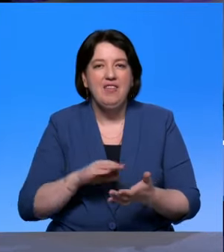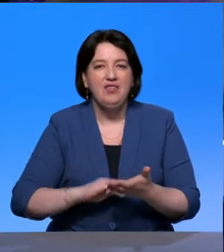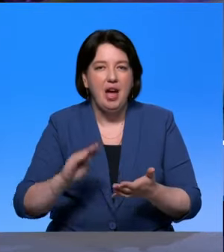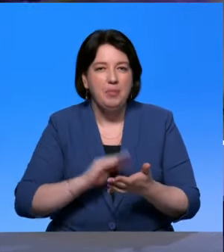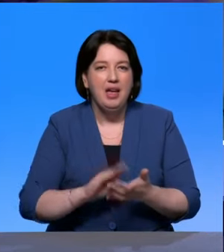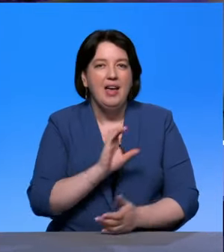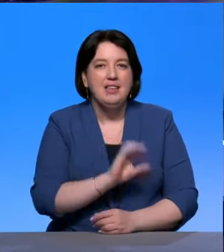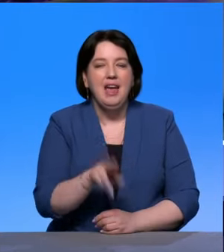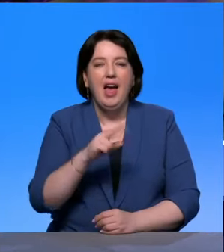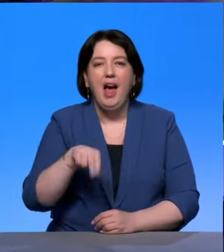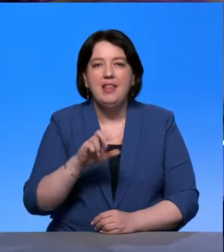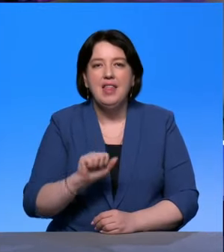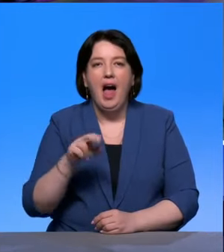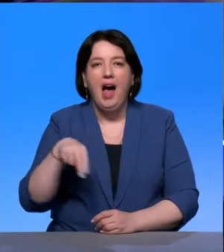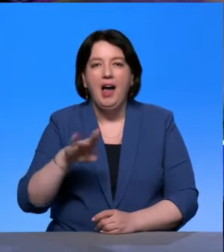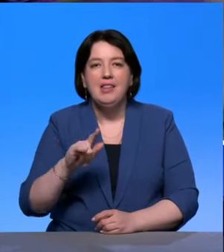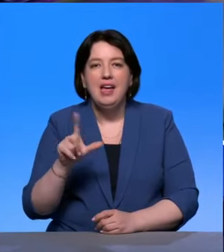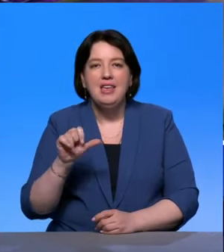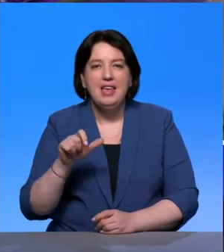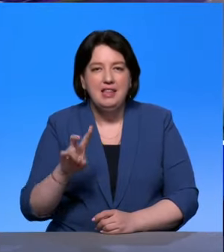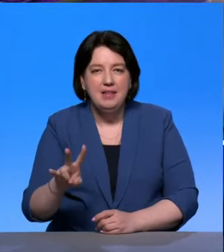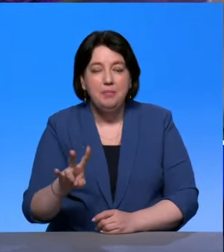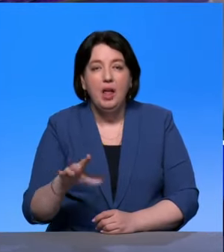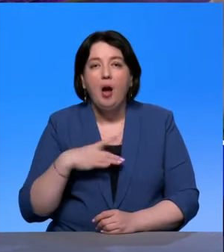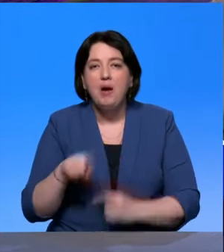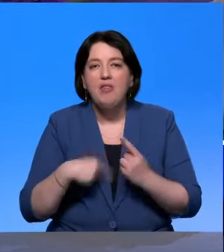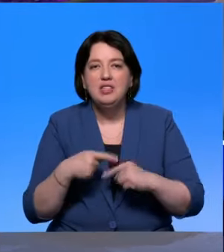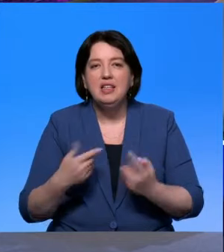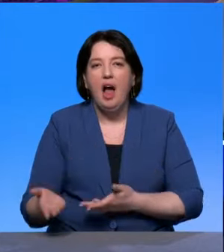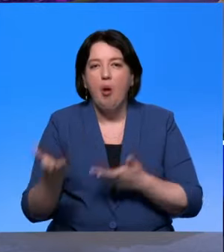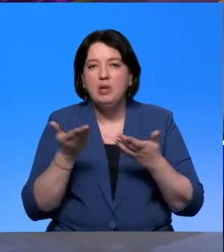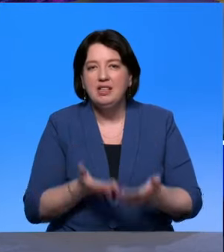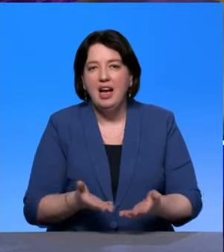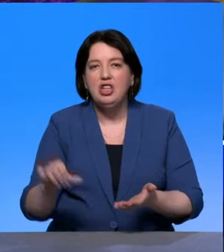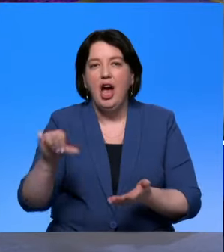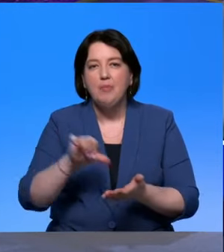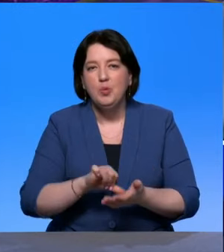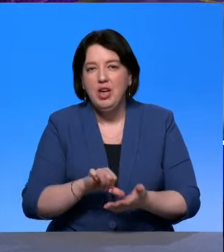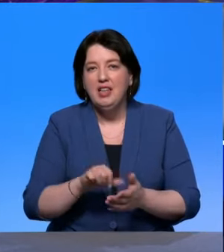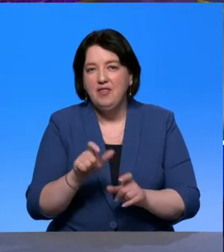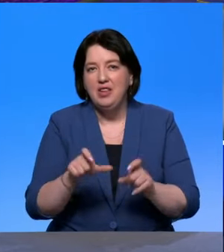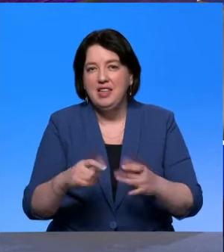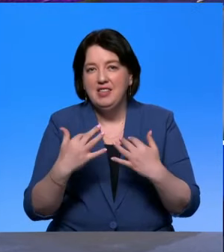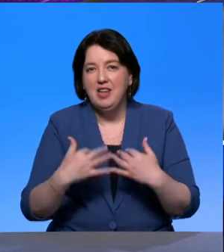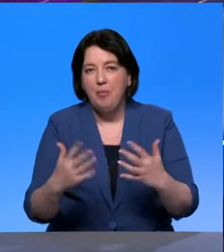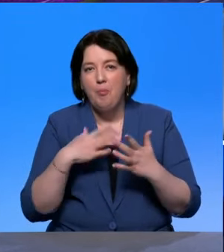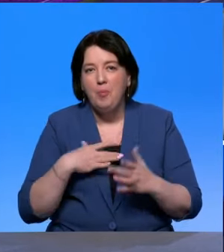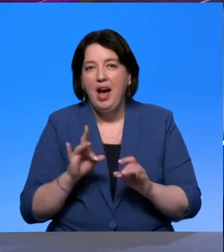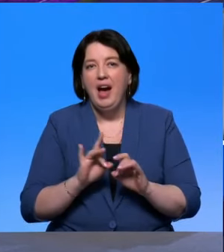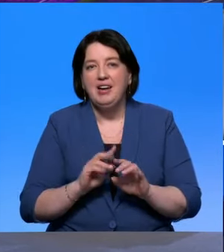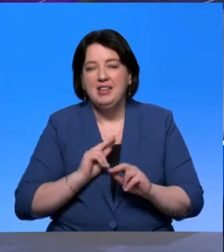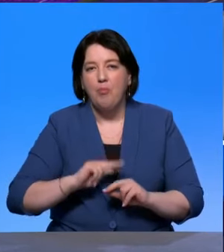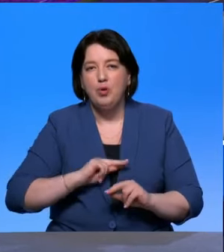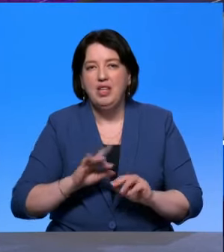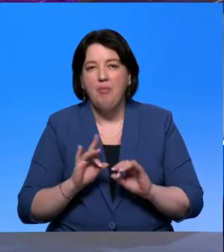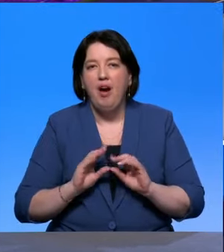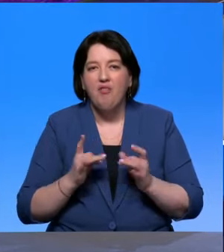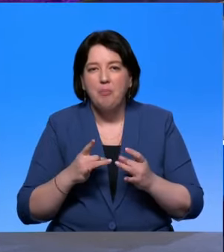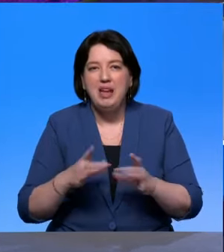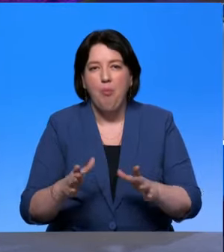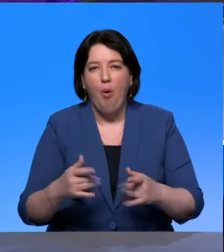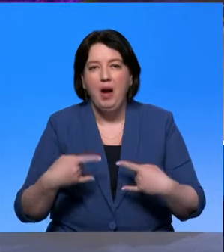здравствуйте. Здравствуйте. Сергей Викторович, мы всегда приглашаем зрителей к разговору. Мы в прямом эфире работаем, друзья, звоните, пишите.